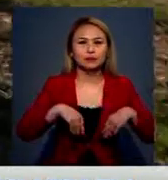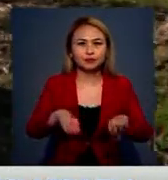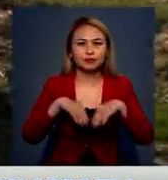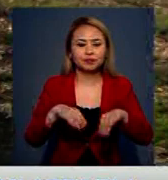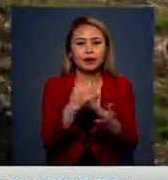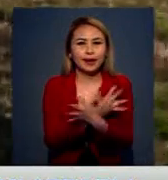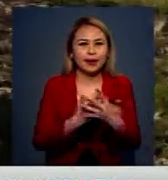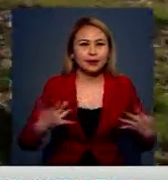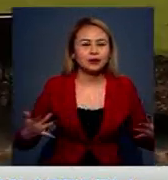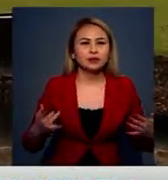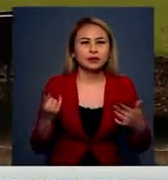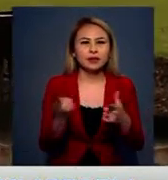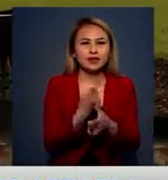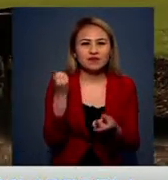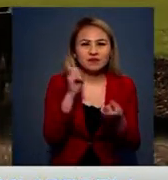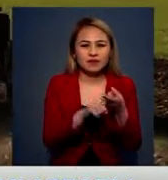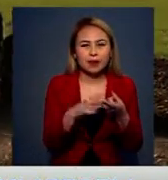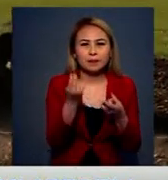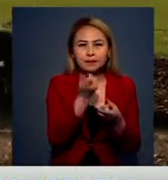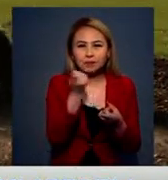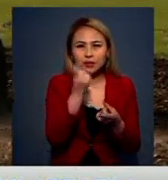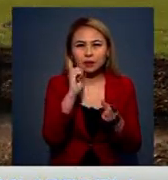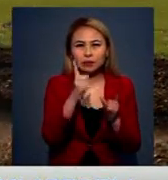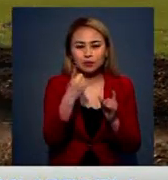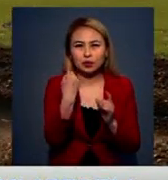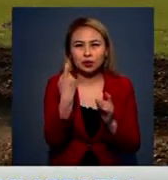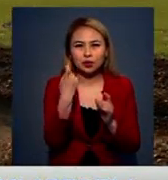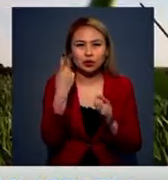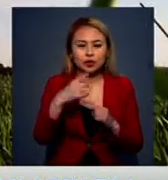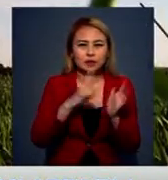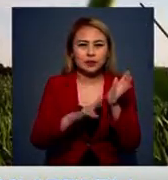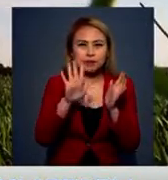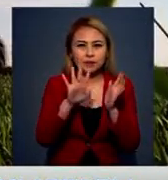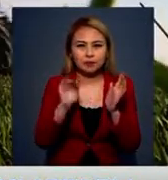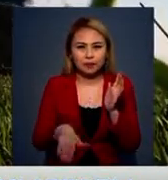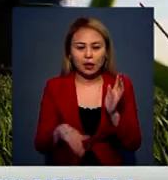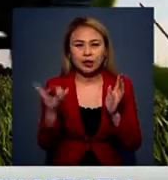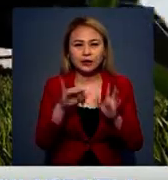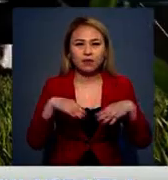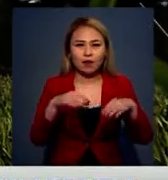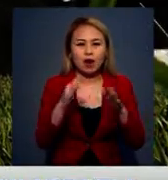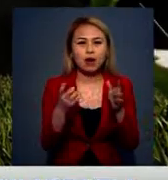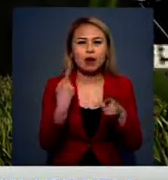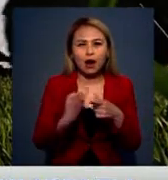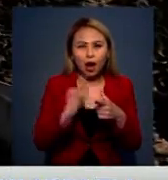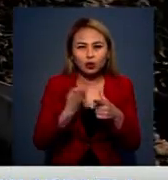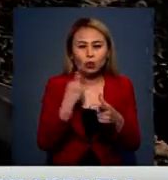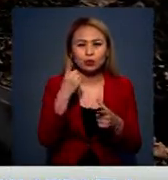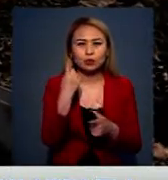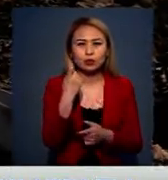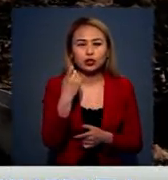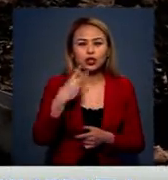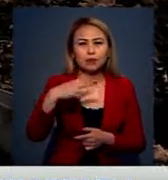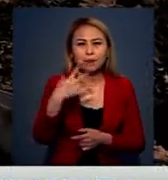Егістікті әртараптандыруға сәйкес бидай 170 мың, мақта 121 мың, көкөніс, бақша дақылдар мен картоп 125